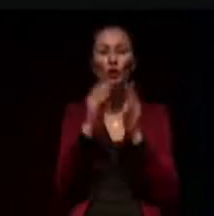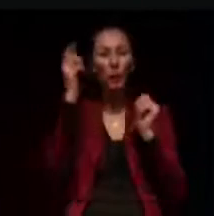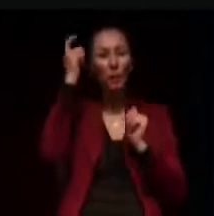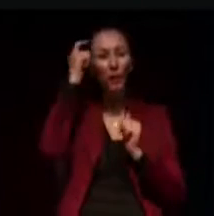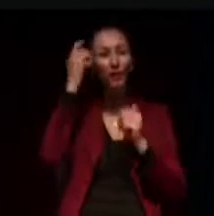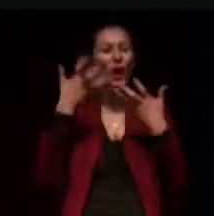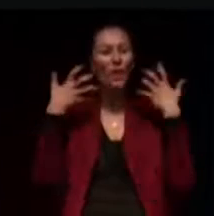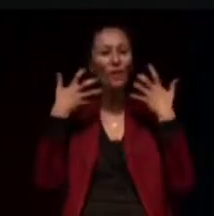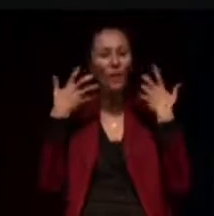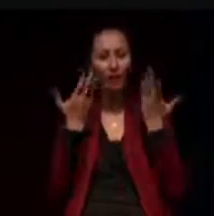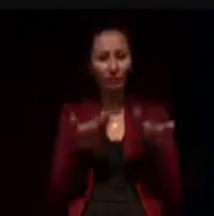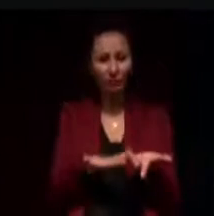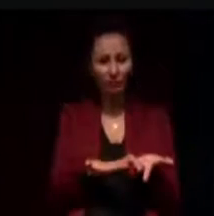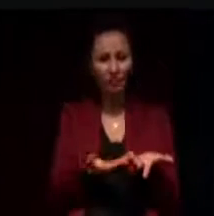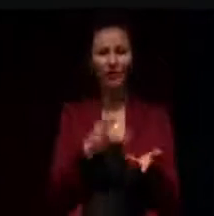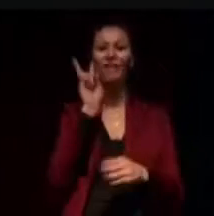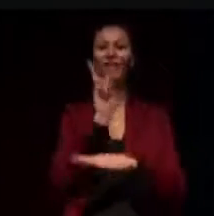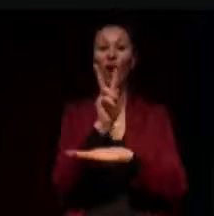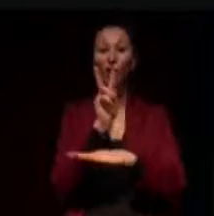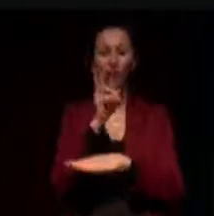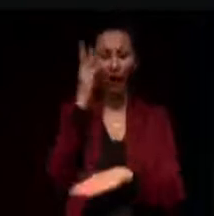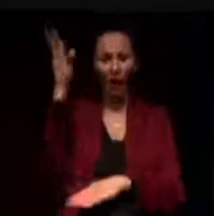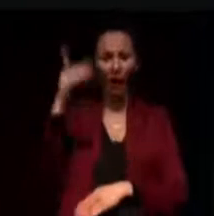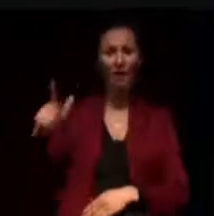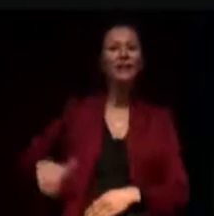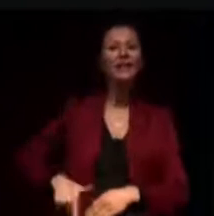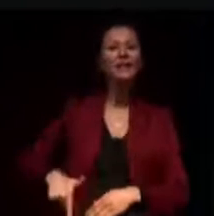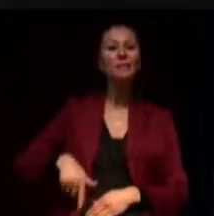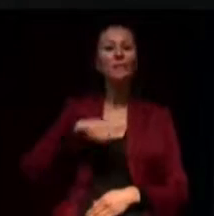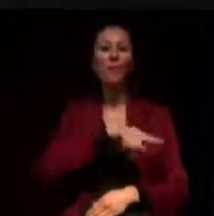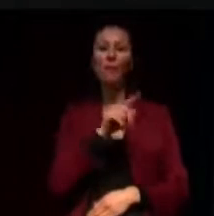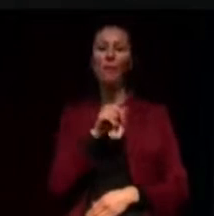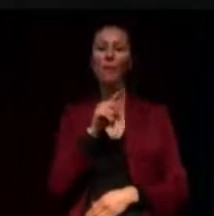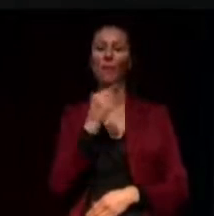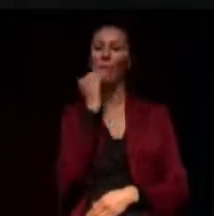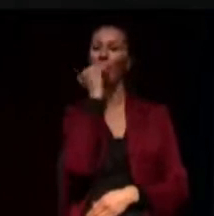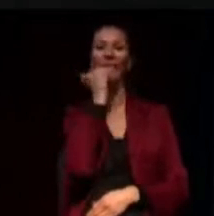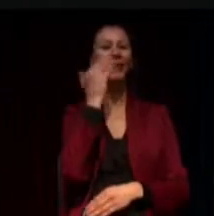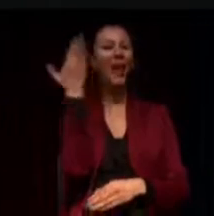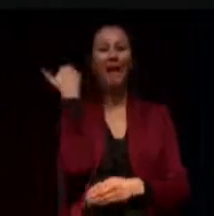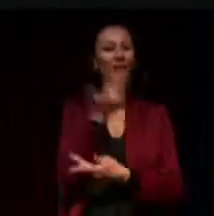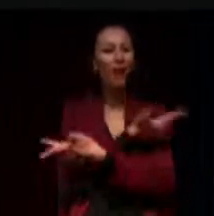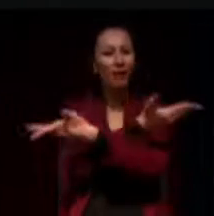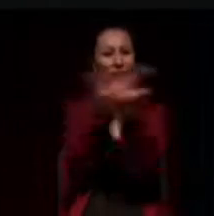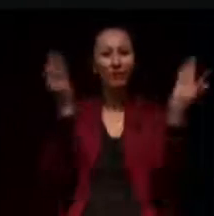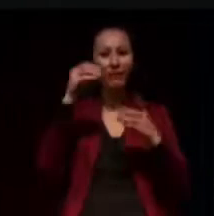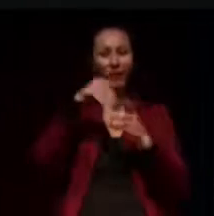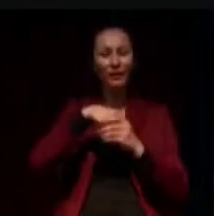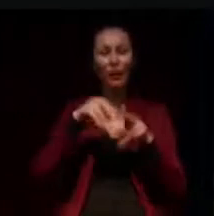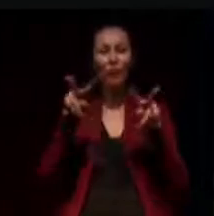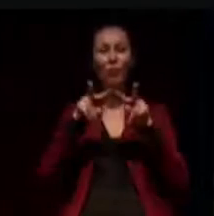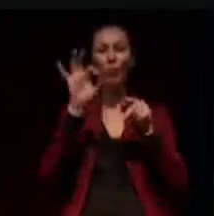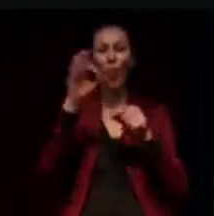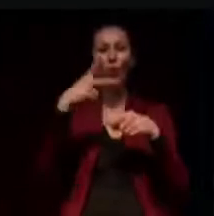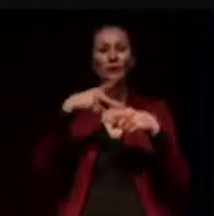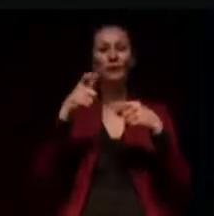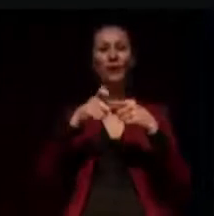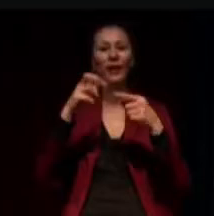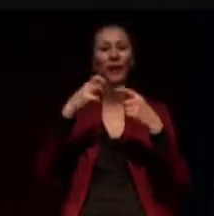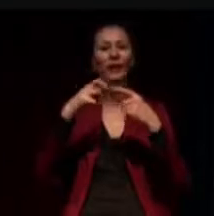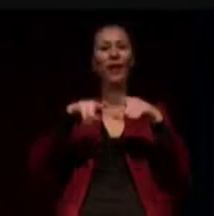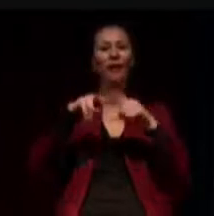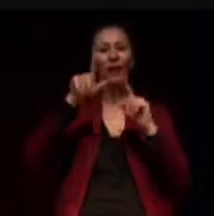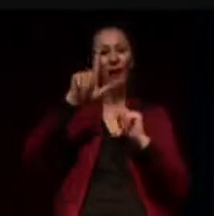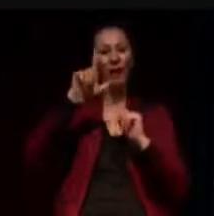hayvan manda, İzmir mozarellesi sizlere daha hani zaman el verse bir sürü